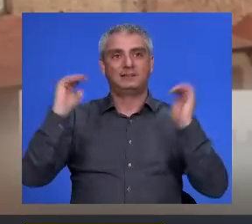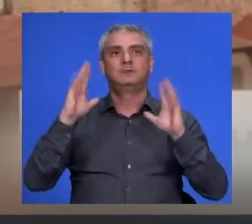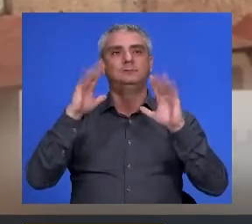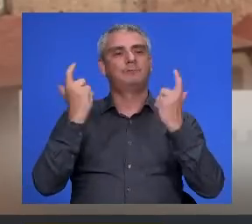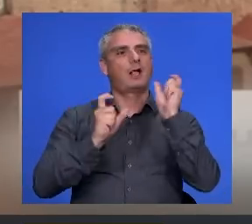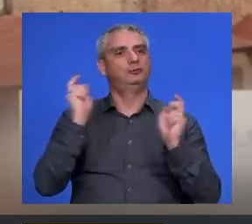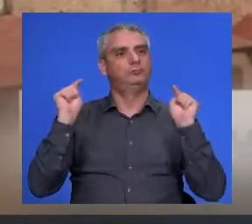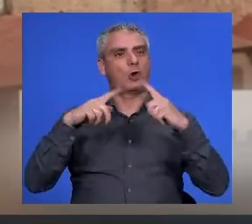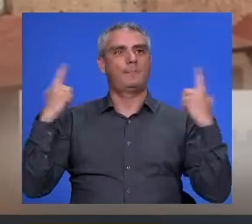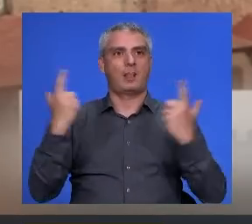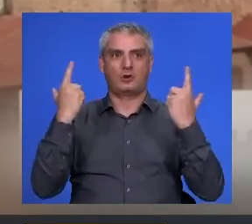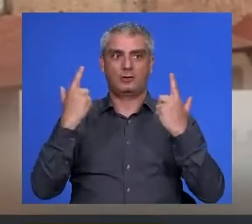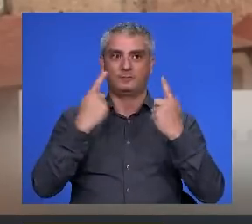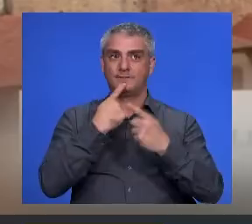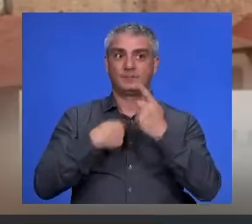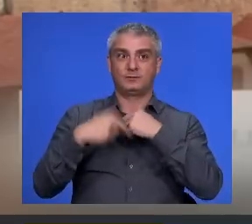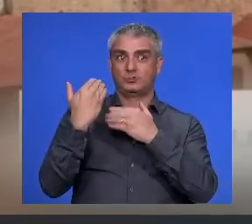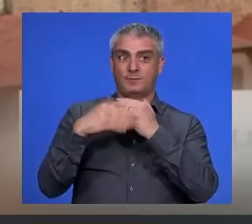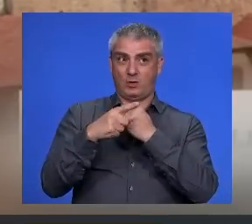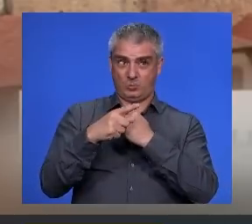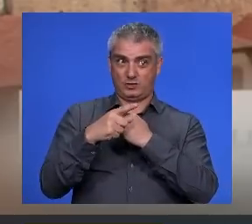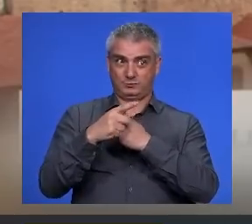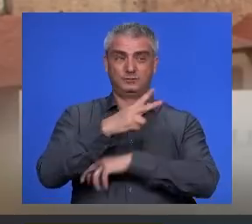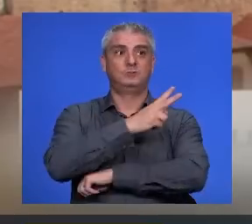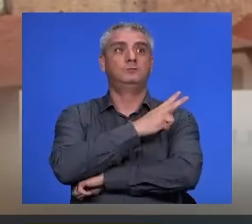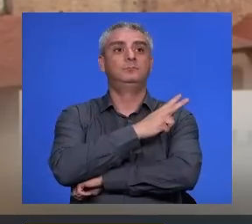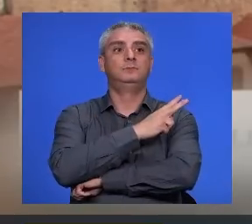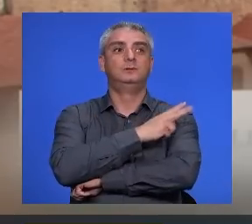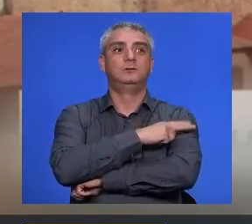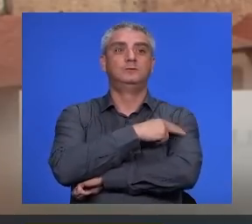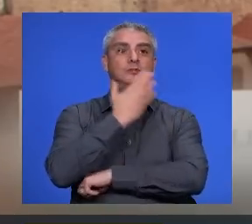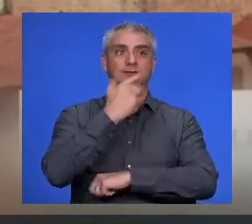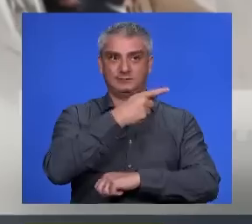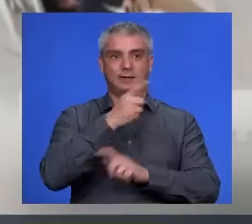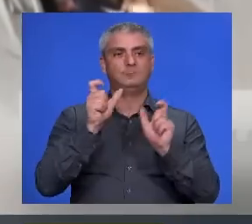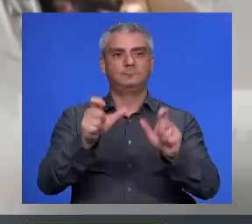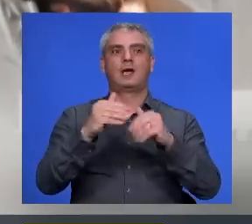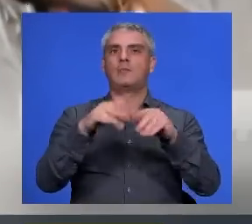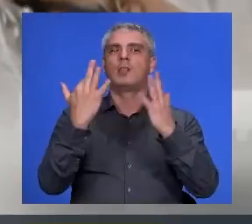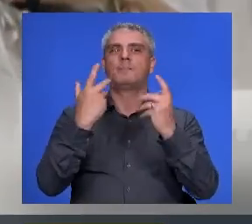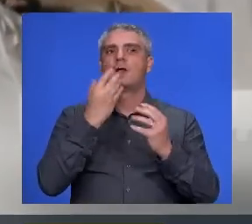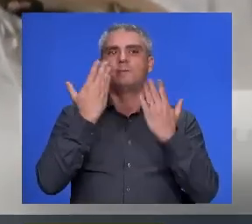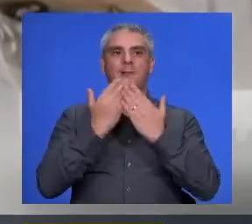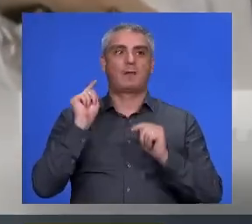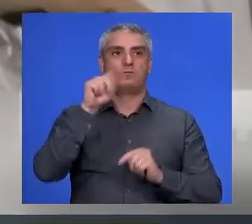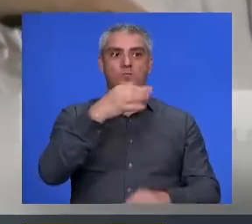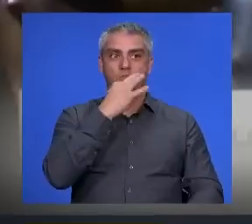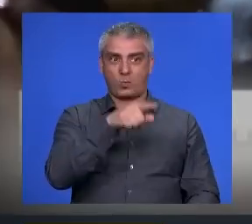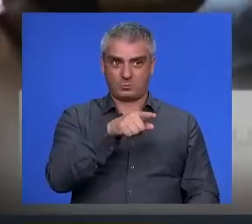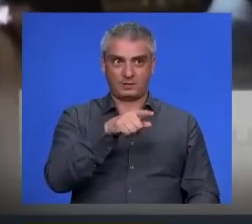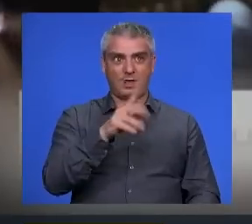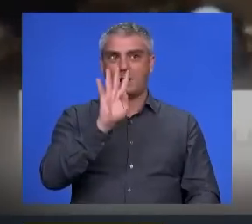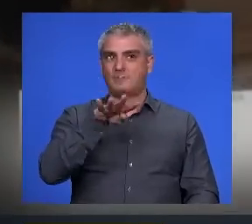السنوات الاخيره وضعت الشرطه الاسرائيليه قيود على عدد المصلين 4,500